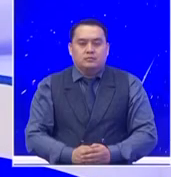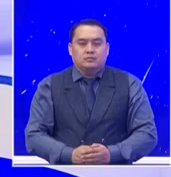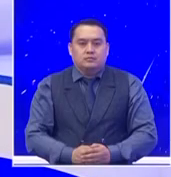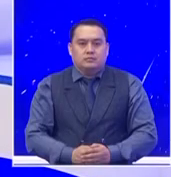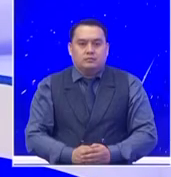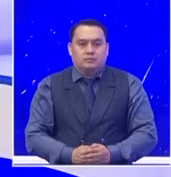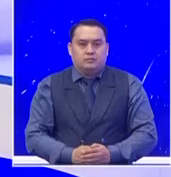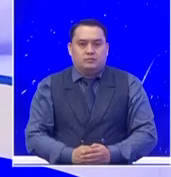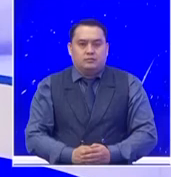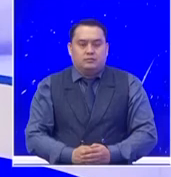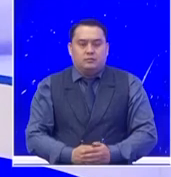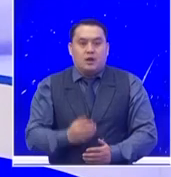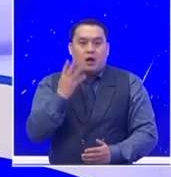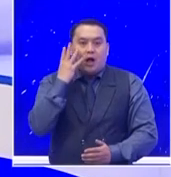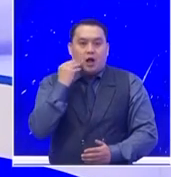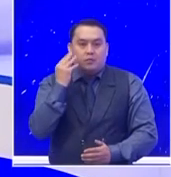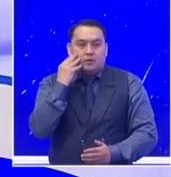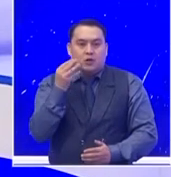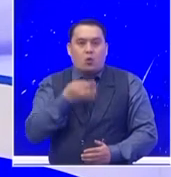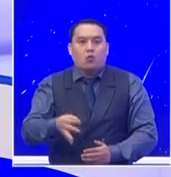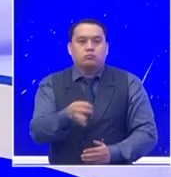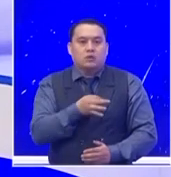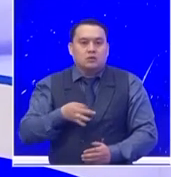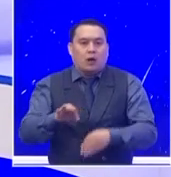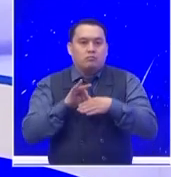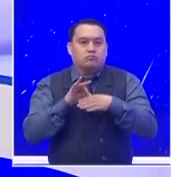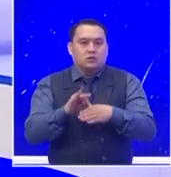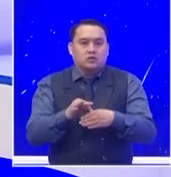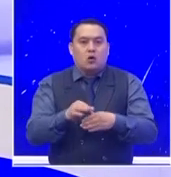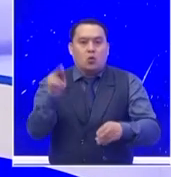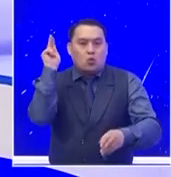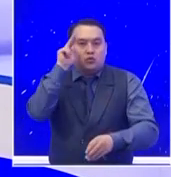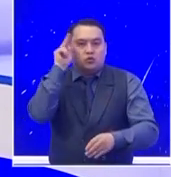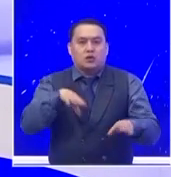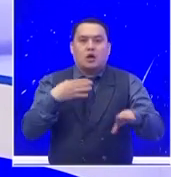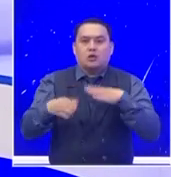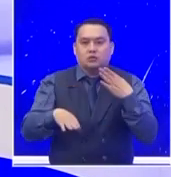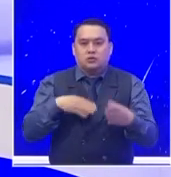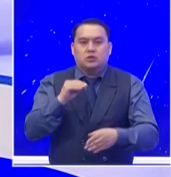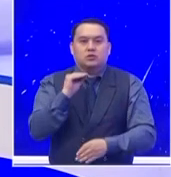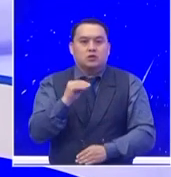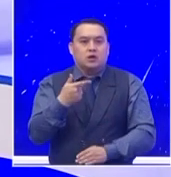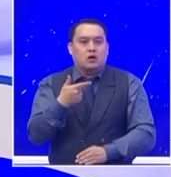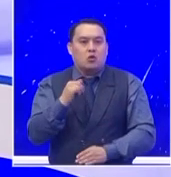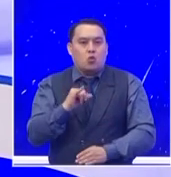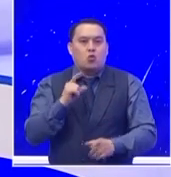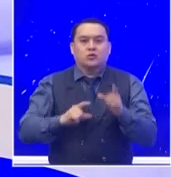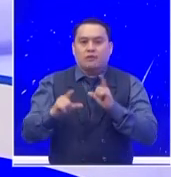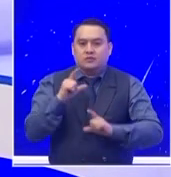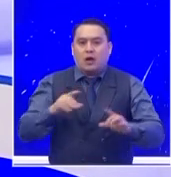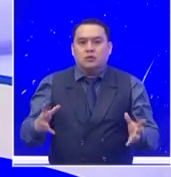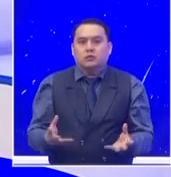Нет чрезвычайным ситуациям. В Алматинской области прошли сейсмотактические учения. В стенах ЖТСУского государственного